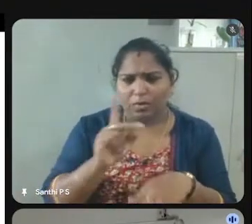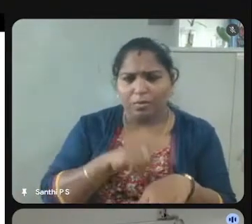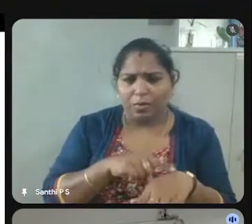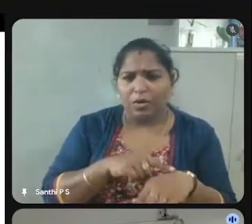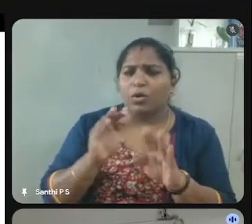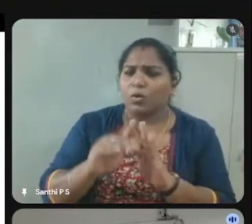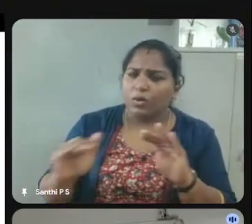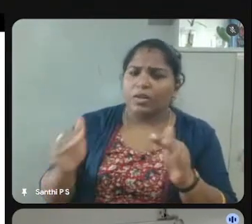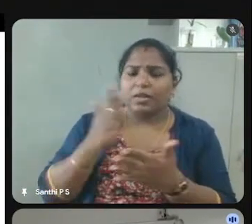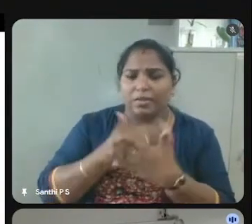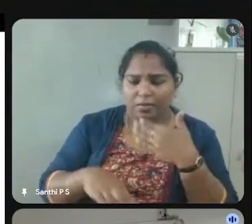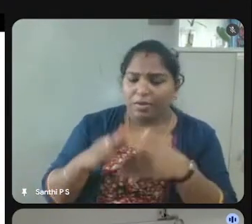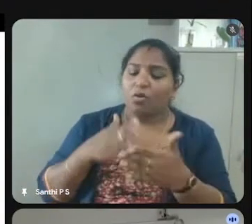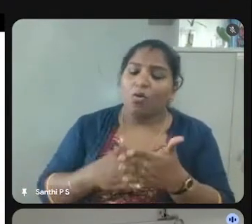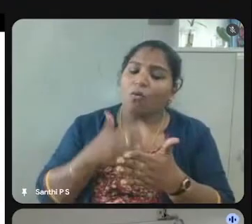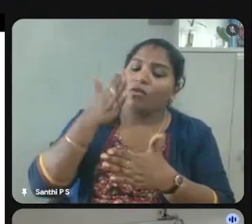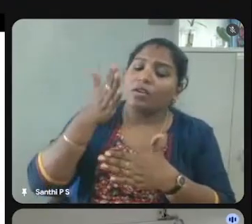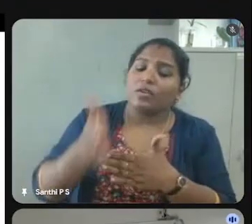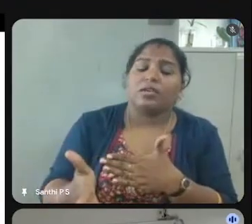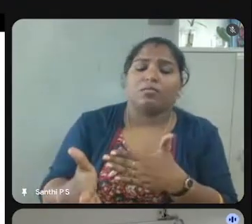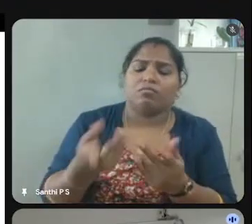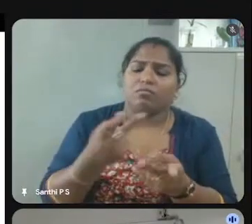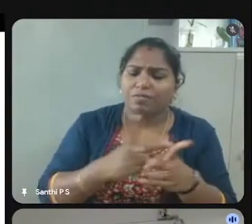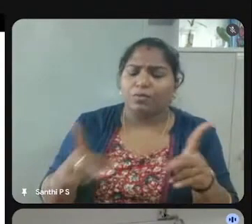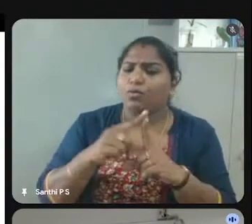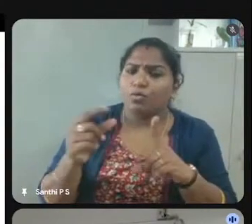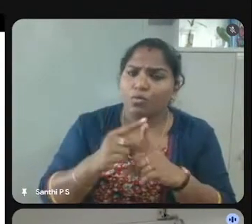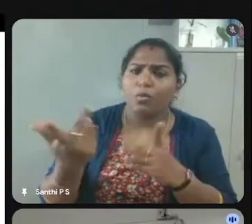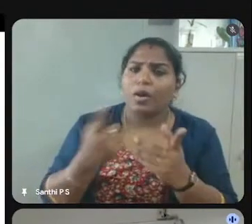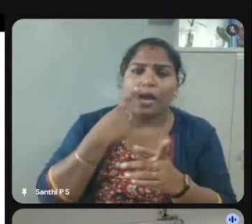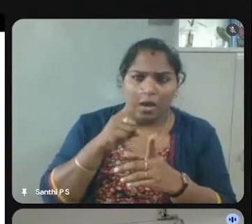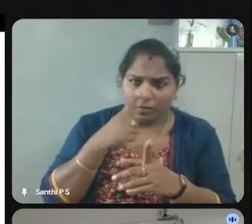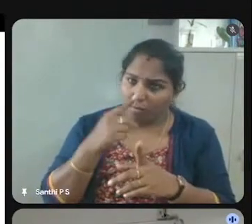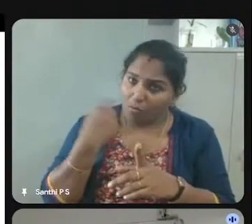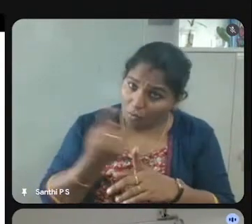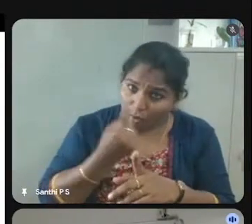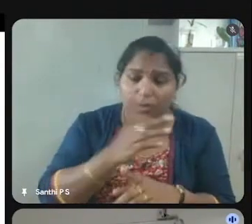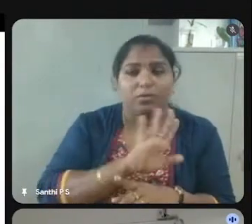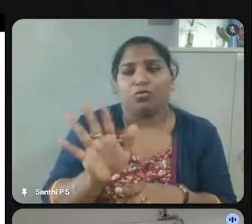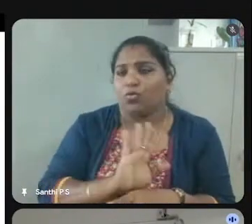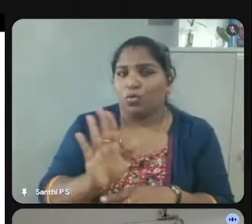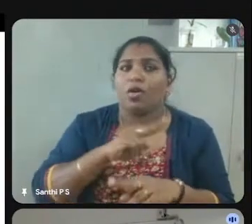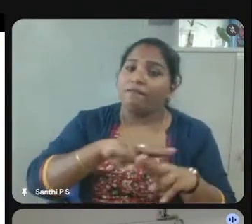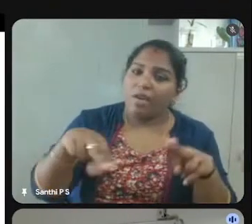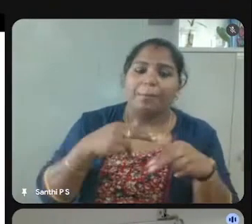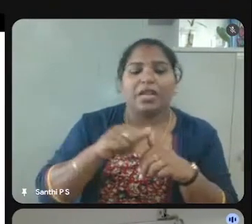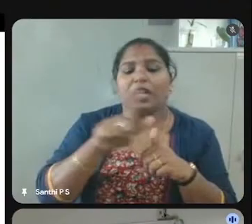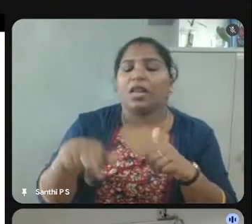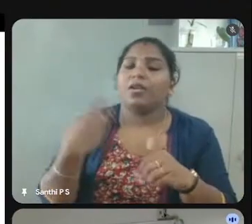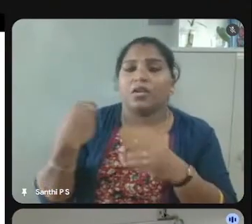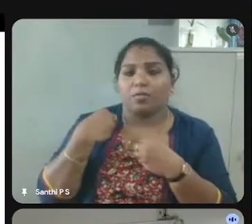കുട്ടിയുടെ ഭിന്നശേഷിയെ മറികടക്കാനുള്ള ജോലികൾ ചെയ്യേണ്ടത് അച്ഛനും അമ്മയും മാത്രമാണ് എന്ന് ഒരിക്കലും നമുക്ക് പറയാൻ സാധിക്കില്ല. അതൊരു കൂട്ടുത്തരവാദിത്വമാണ്. ഒരു വീട്ടിൽ